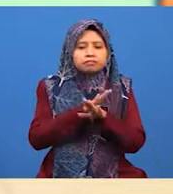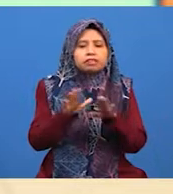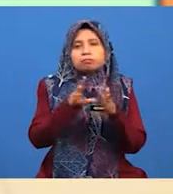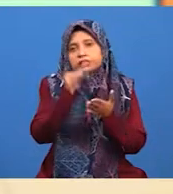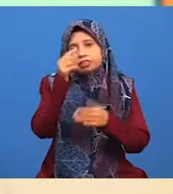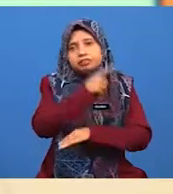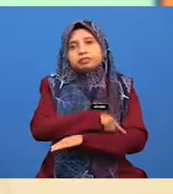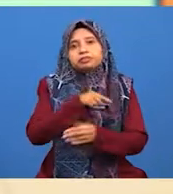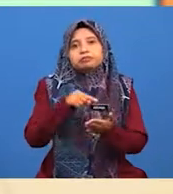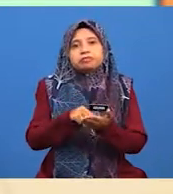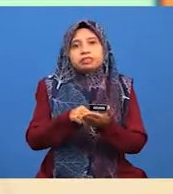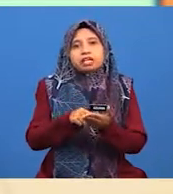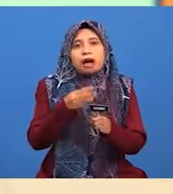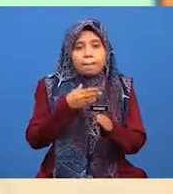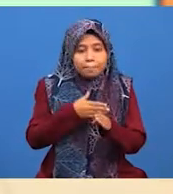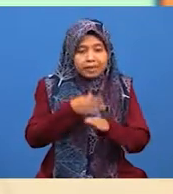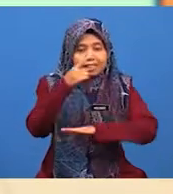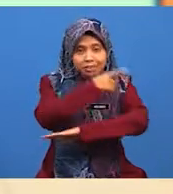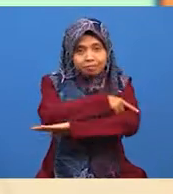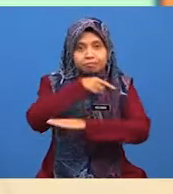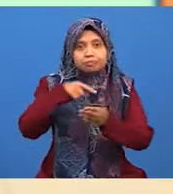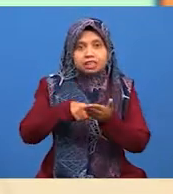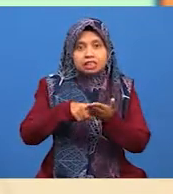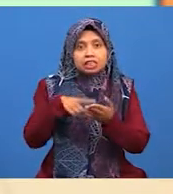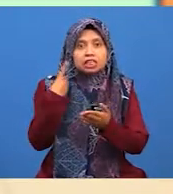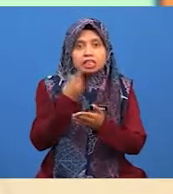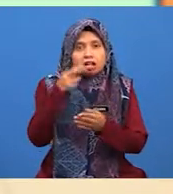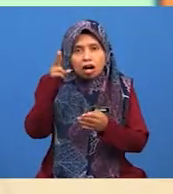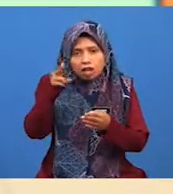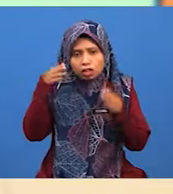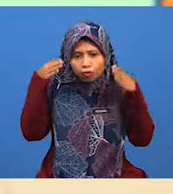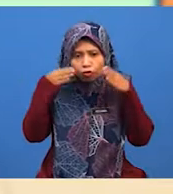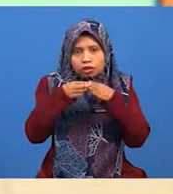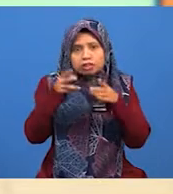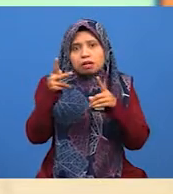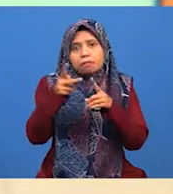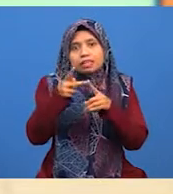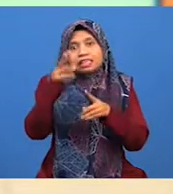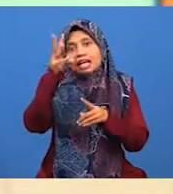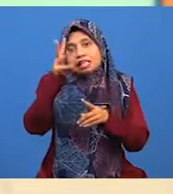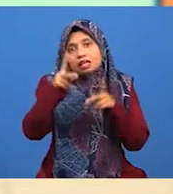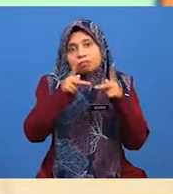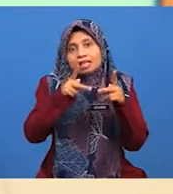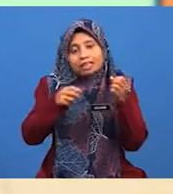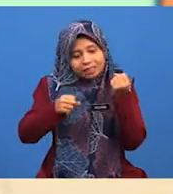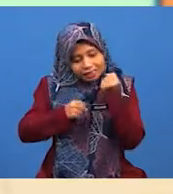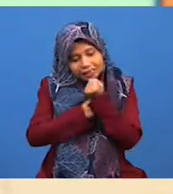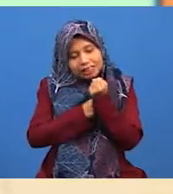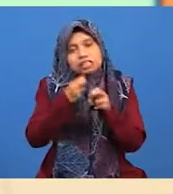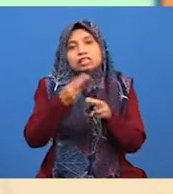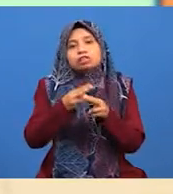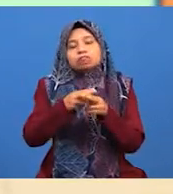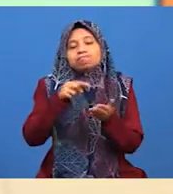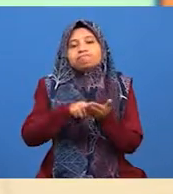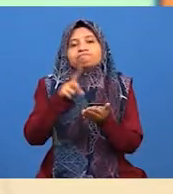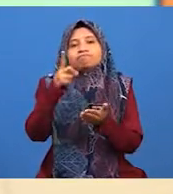sini. Pada hari ini, kita hanya fokus kepada 6 kata sendi nama ini sahaja.